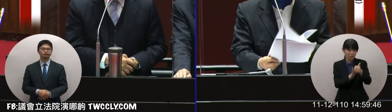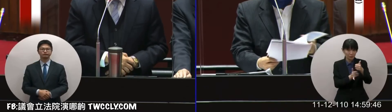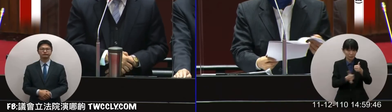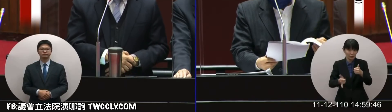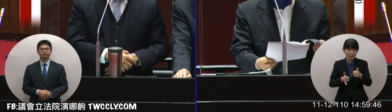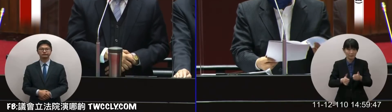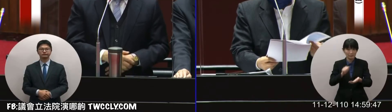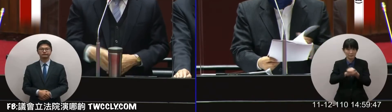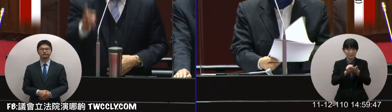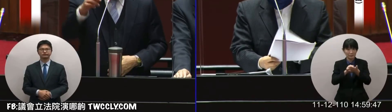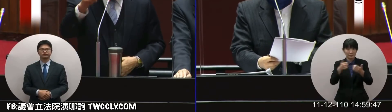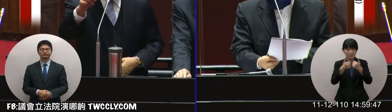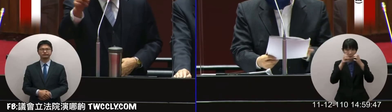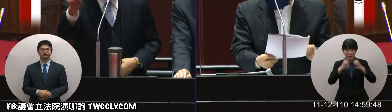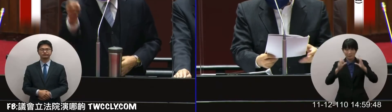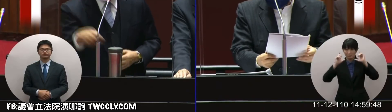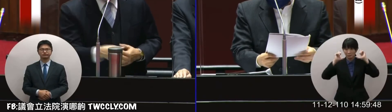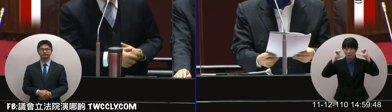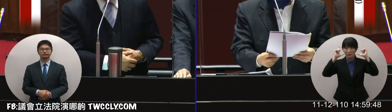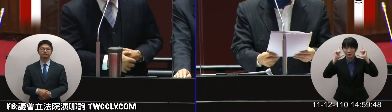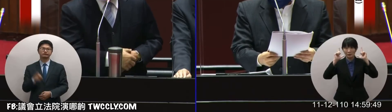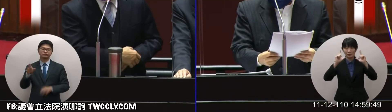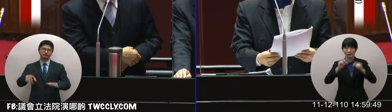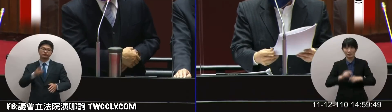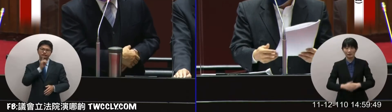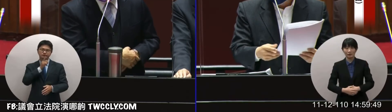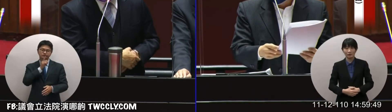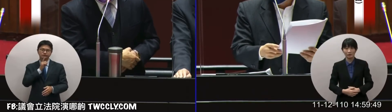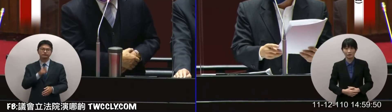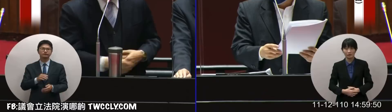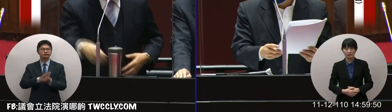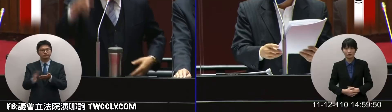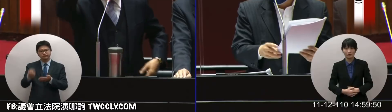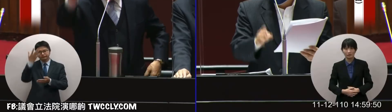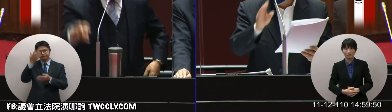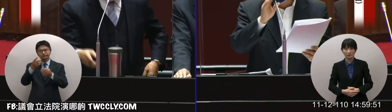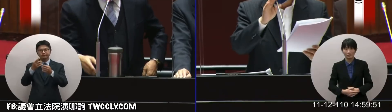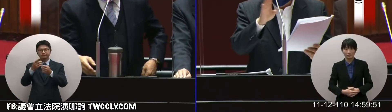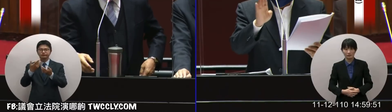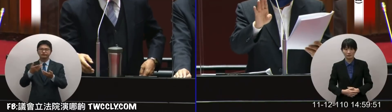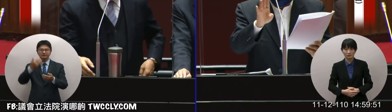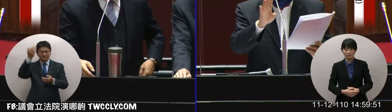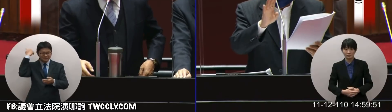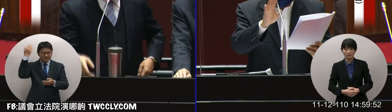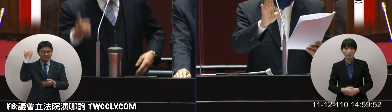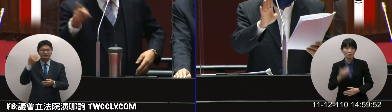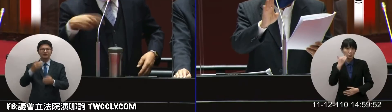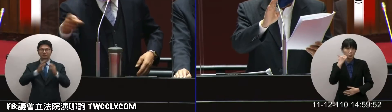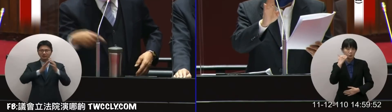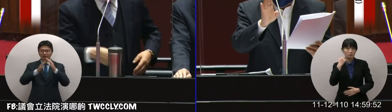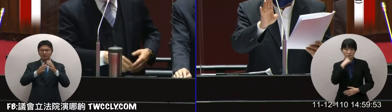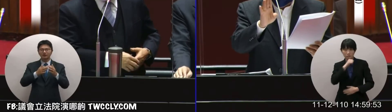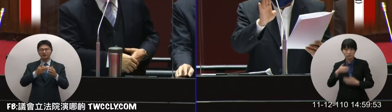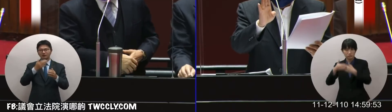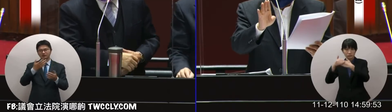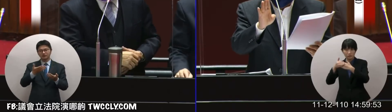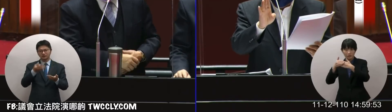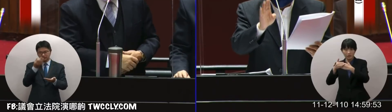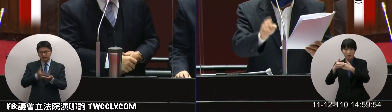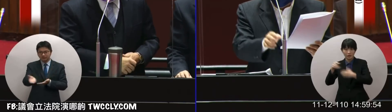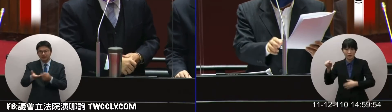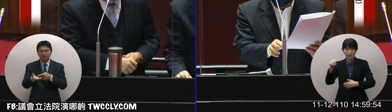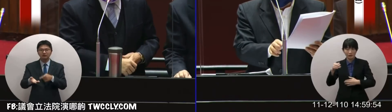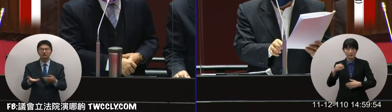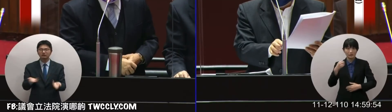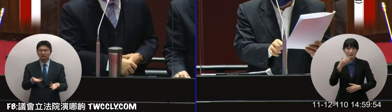接讲哈， 你要扯 就直接讲到 扯到什么清华根子 破浪两岸 清华 一家亲成为